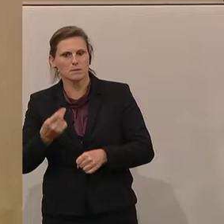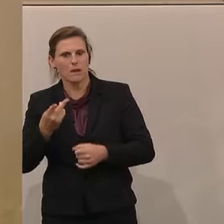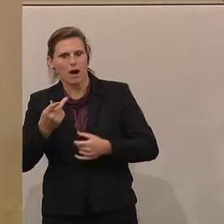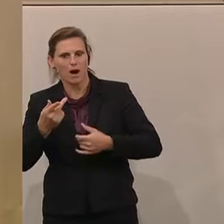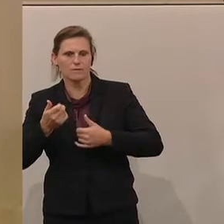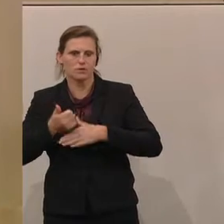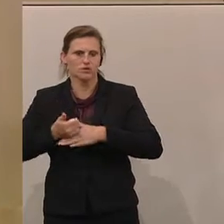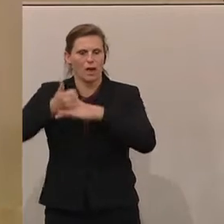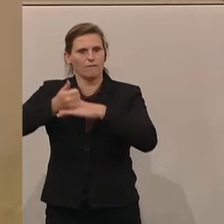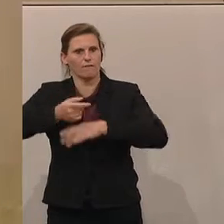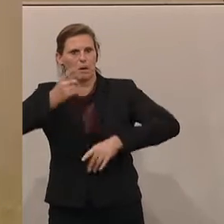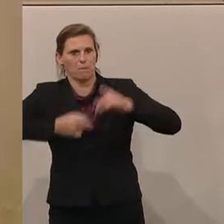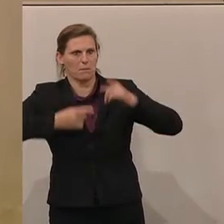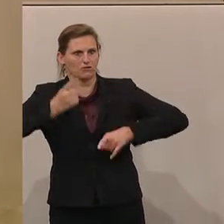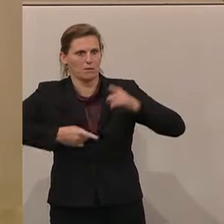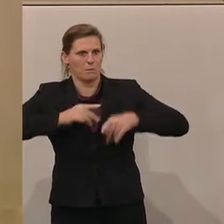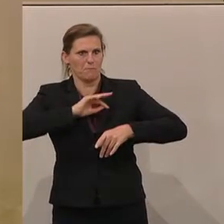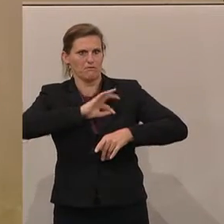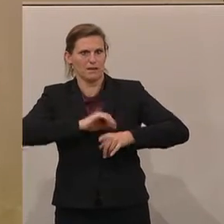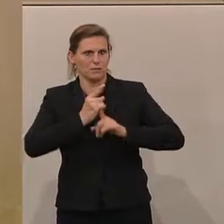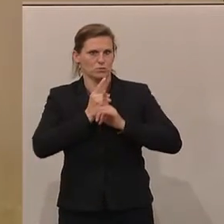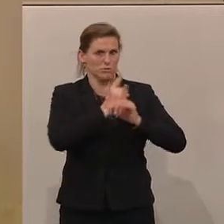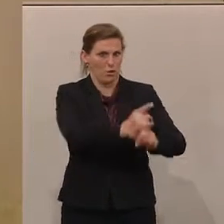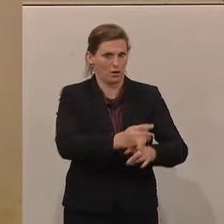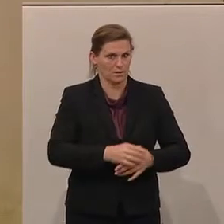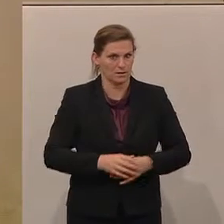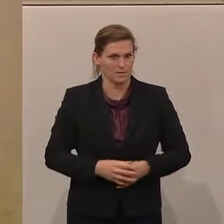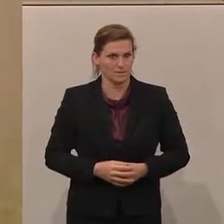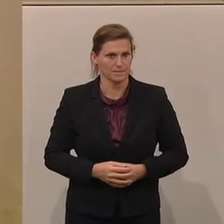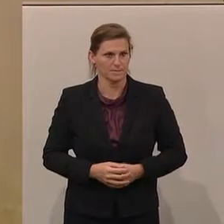Konzernherren, denen Sie verpflichtet sind.